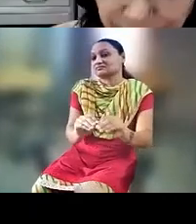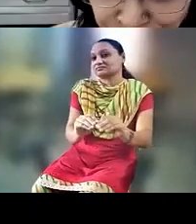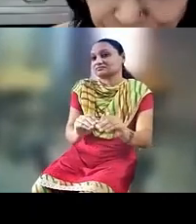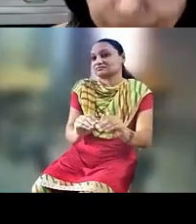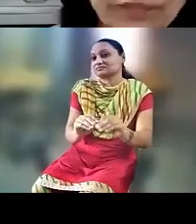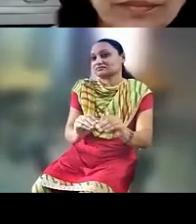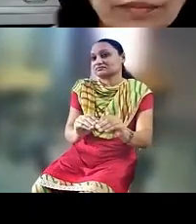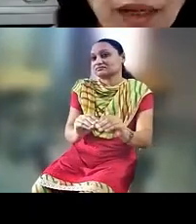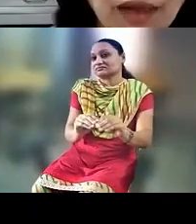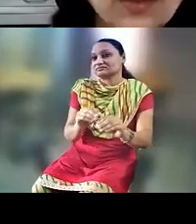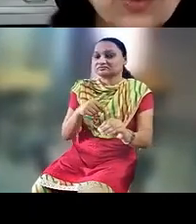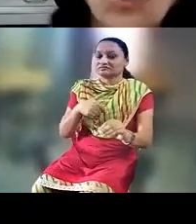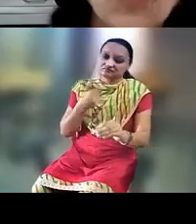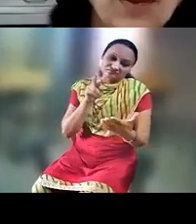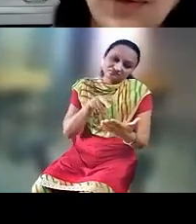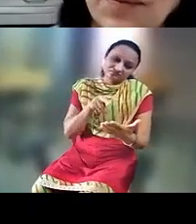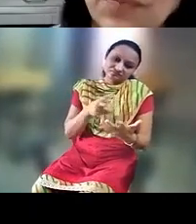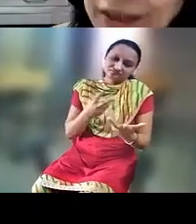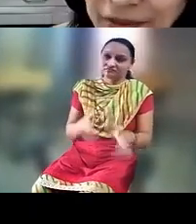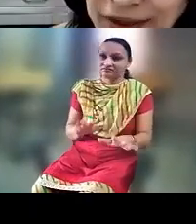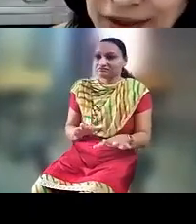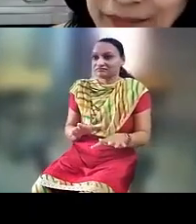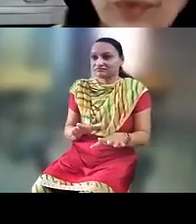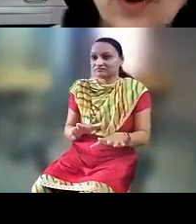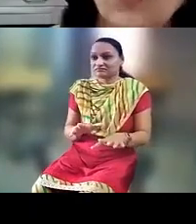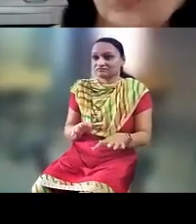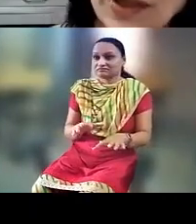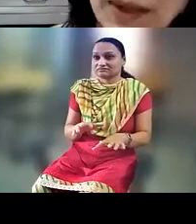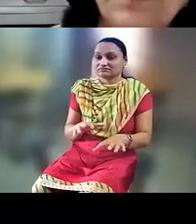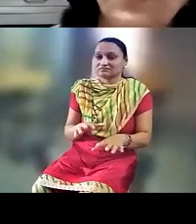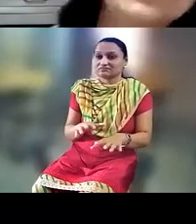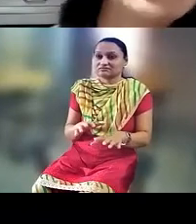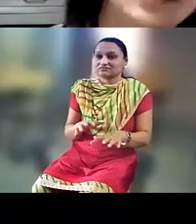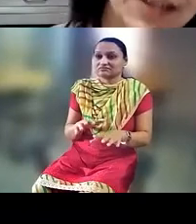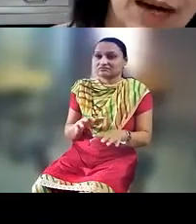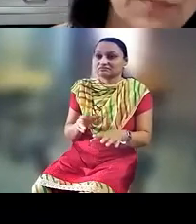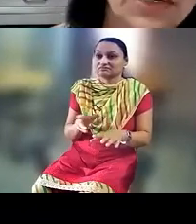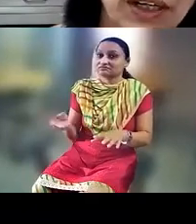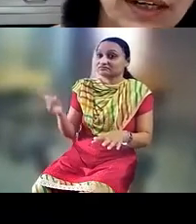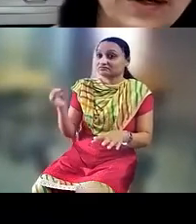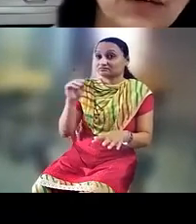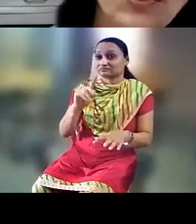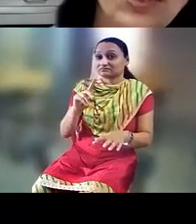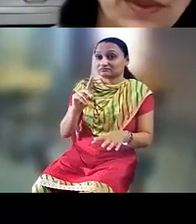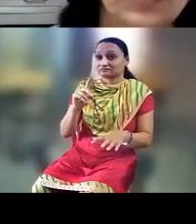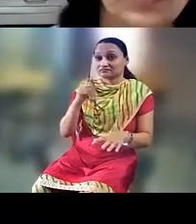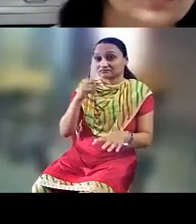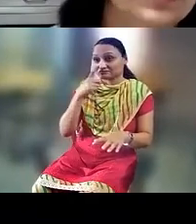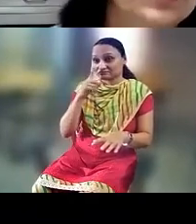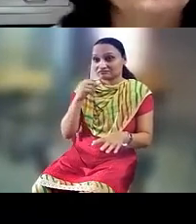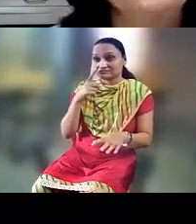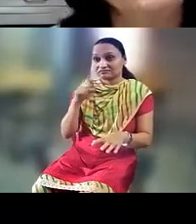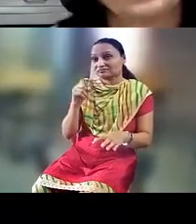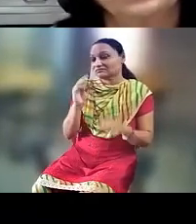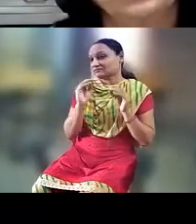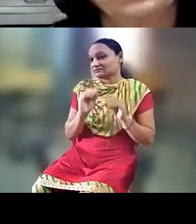सकेगा, तो और वो अपने आप देख नहीं पाएगा, और वो अगेन पेरेंट्स के लिए काम बढ़ जाएगा कि वो ये भी करें।